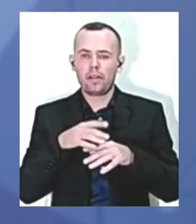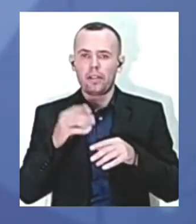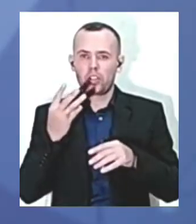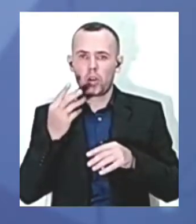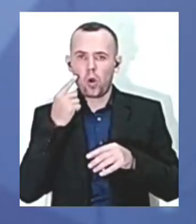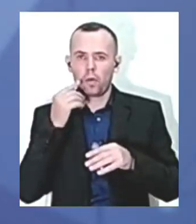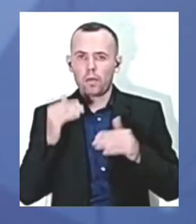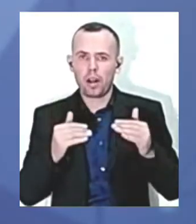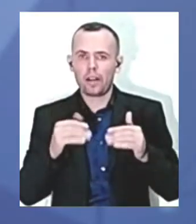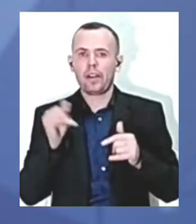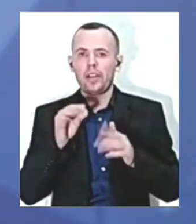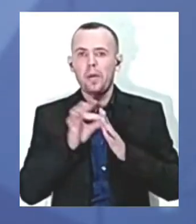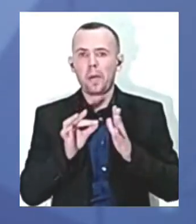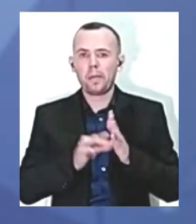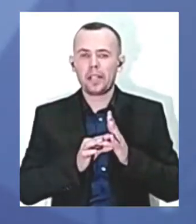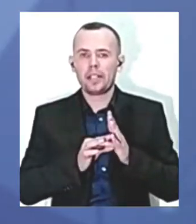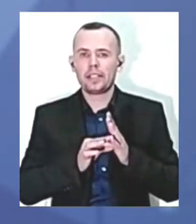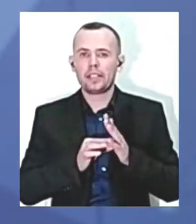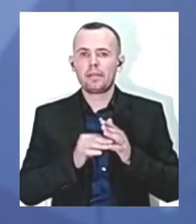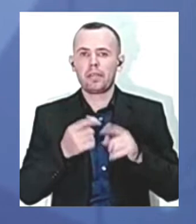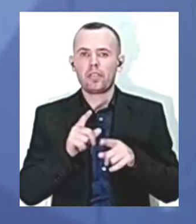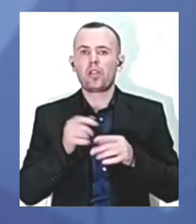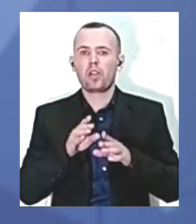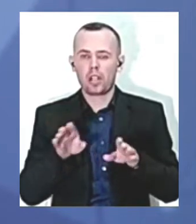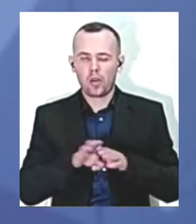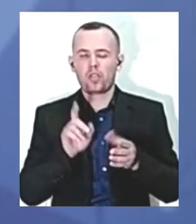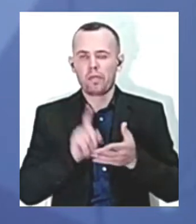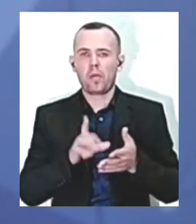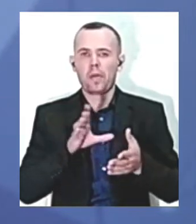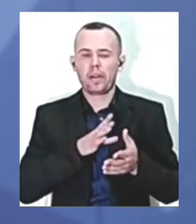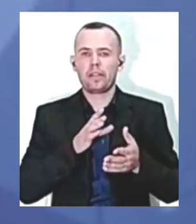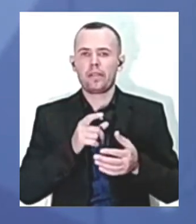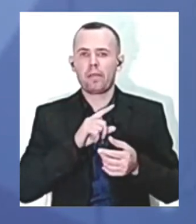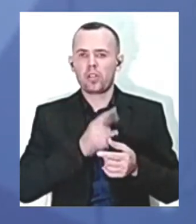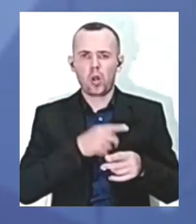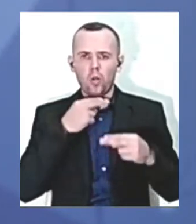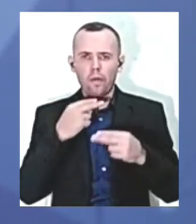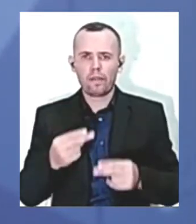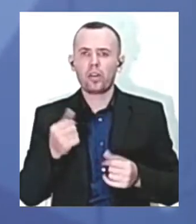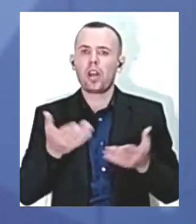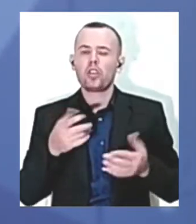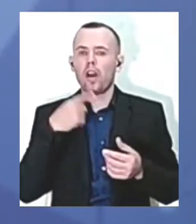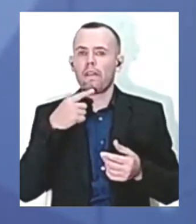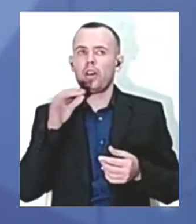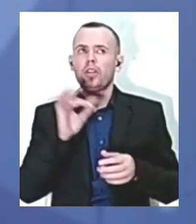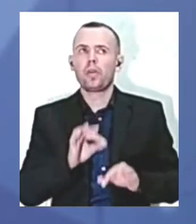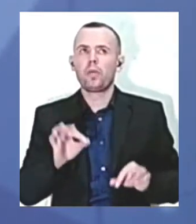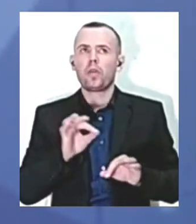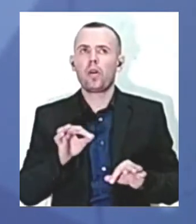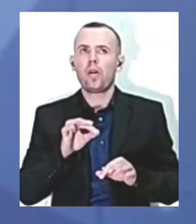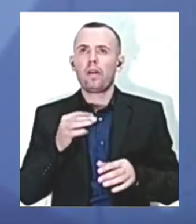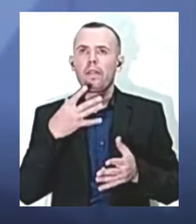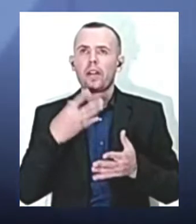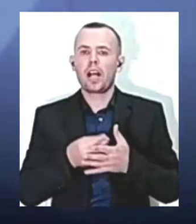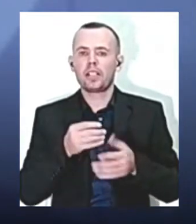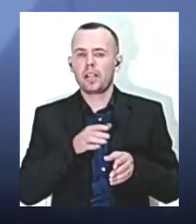і мені здається, до цього також має бути посилена увага. Якщо ж говорити про власне певні там способи,